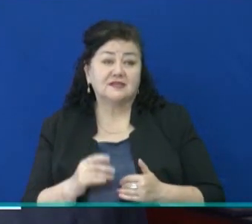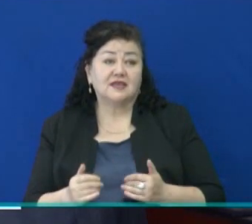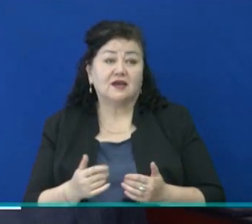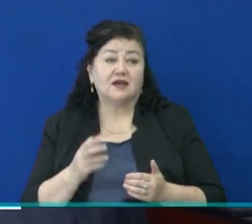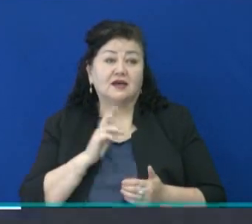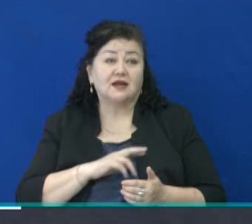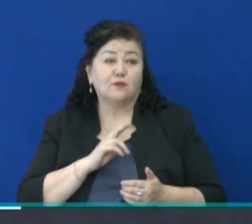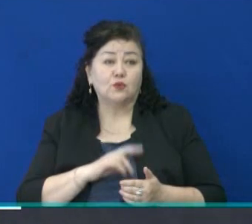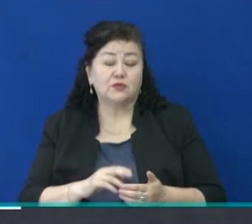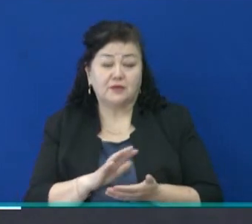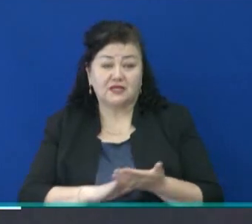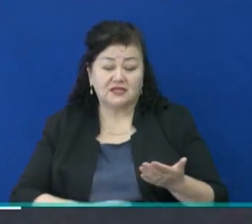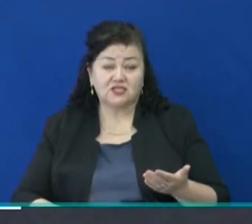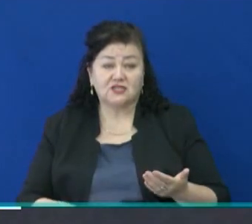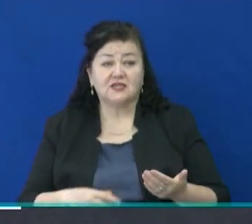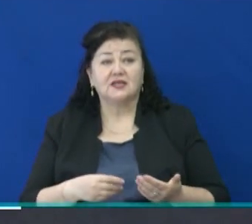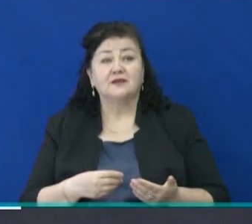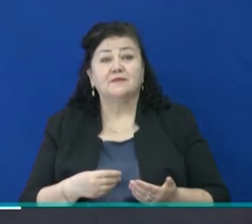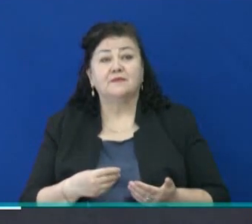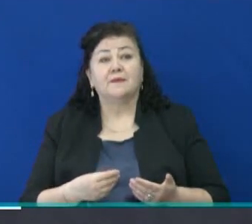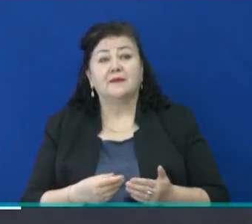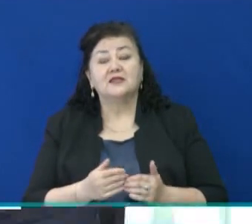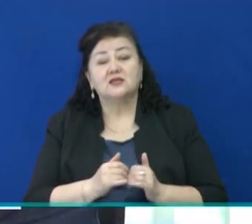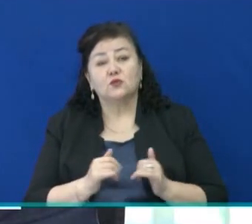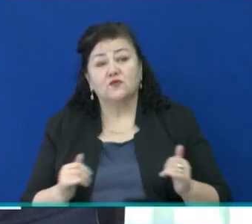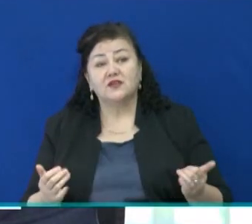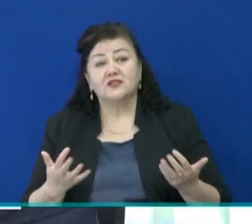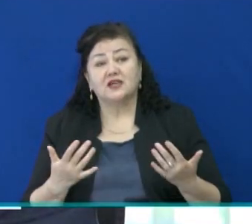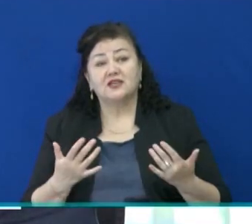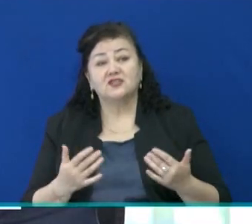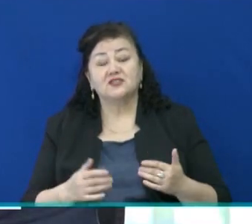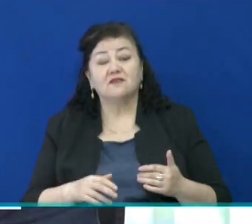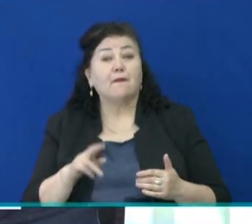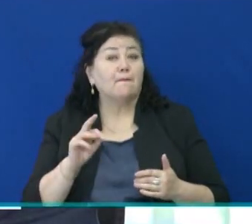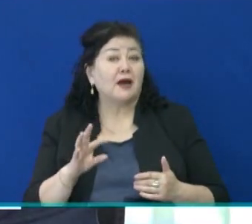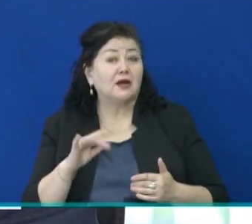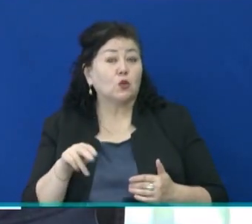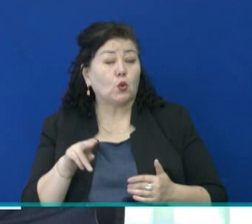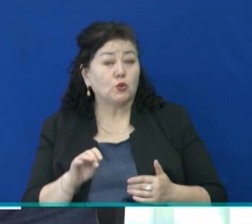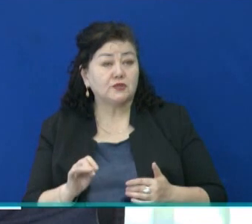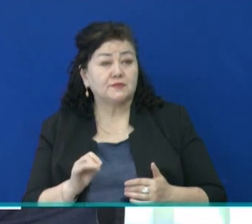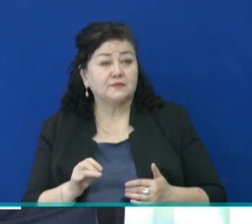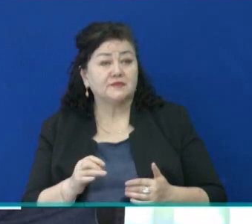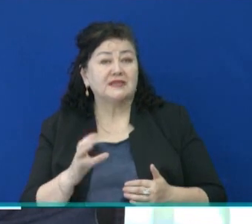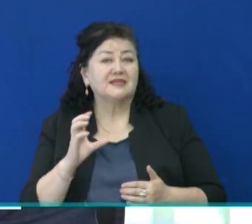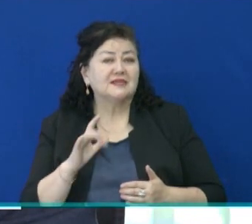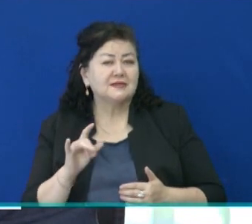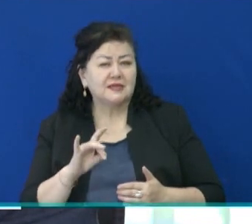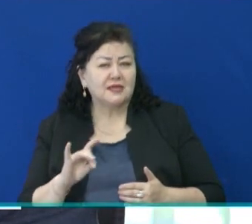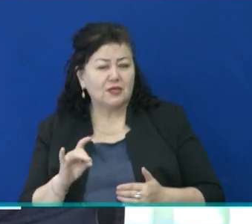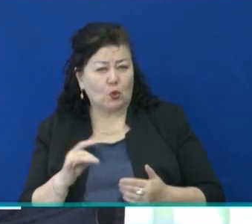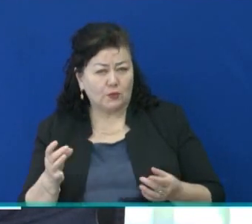жүргізудің арқасында асыл тұқымды малдың саны артып келеді. Облысымызда шикізат